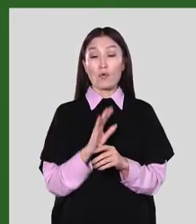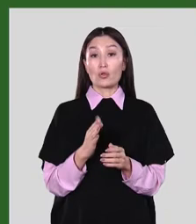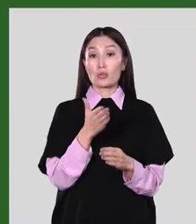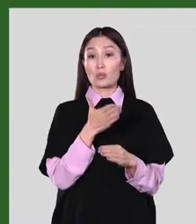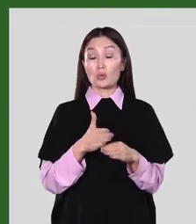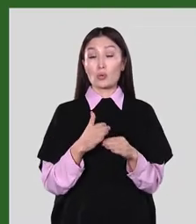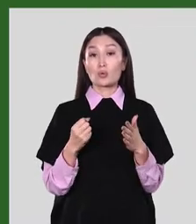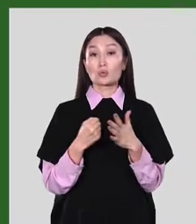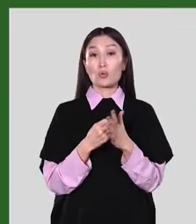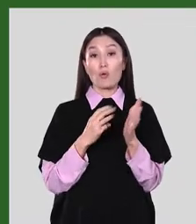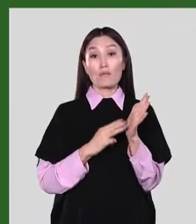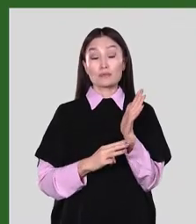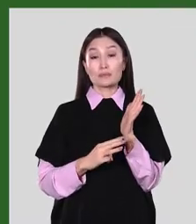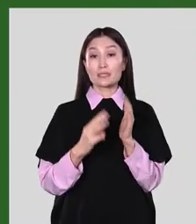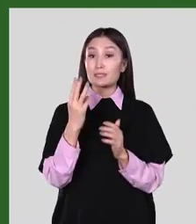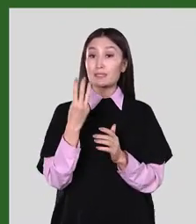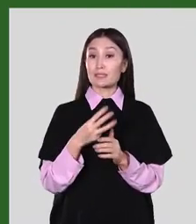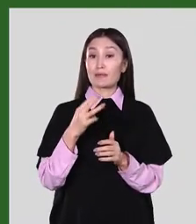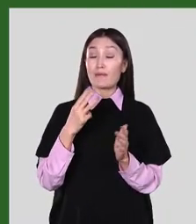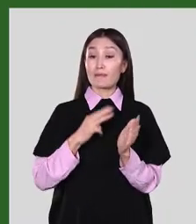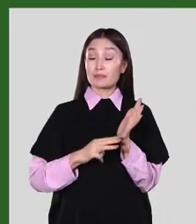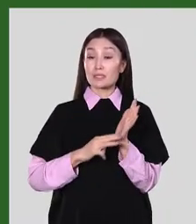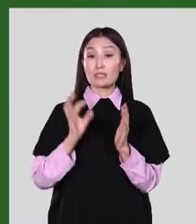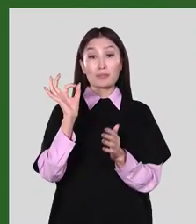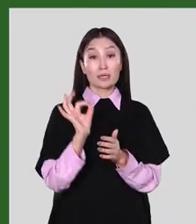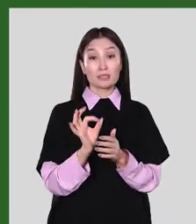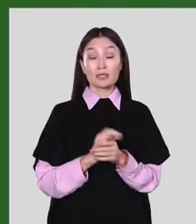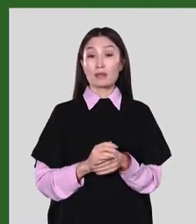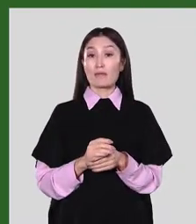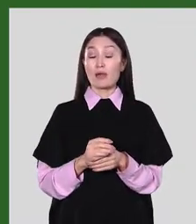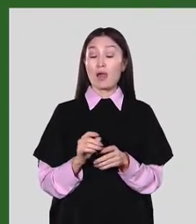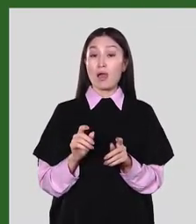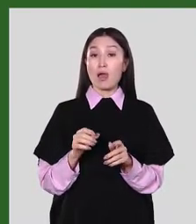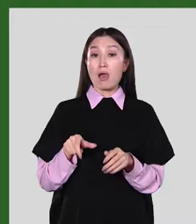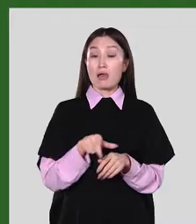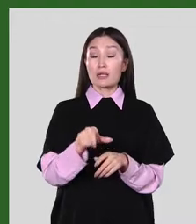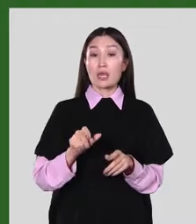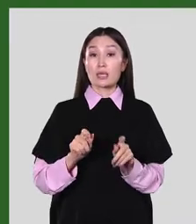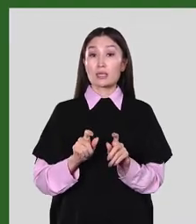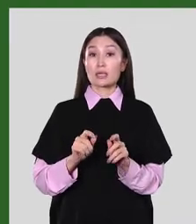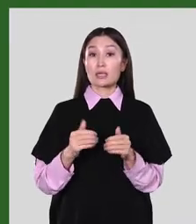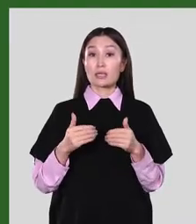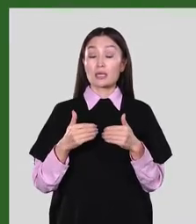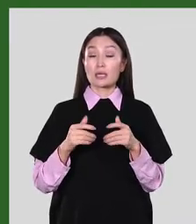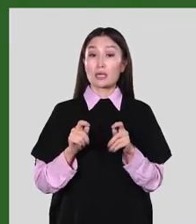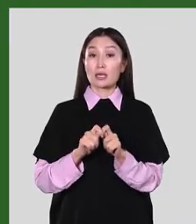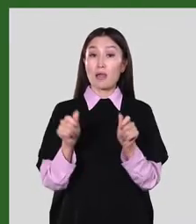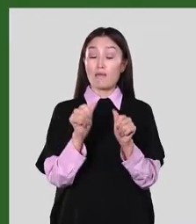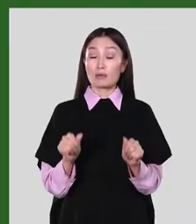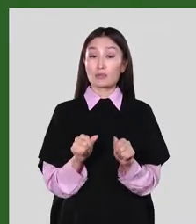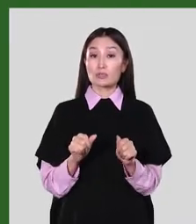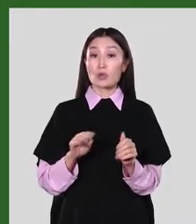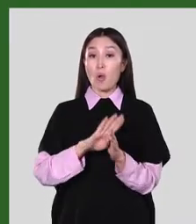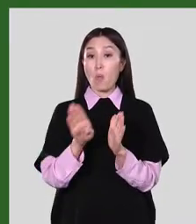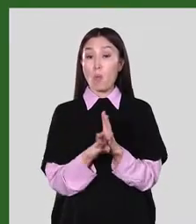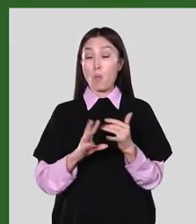доходы до 80 процентов в питании рек участвует и подземные воды и доля